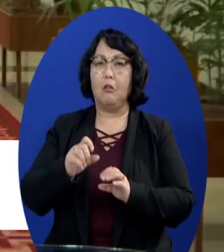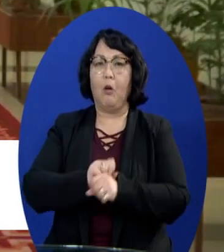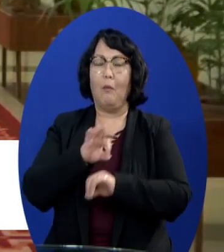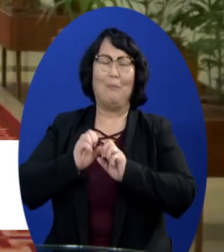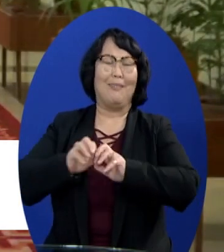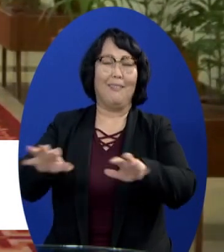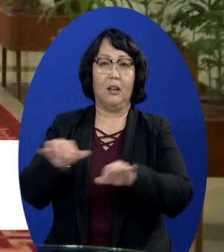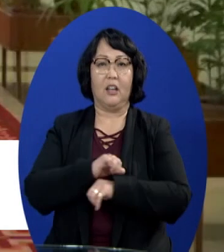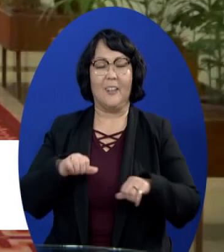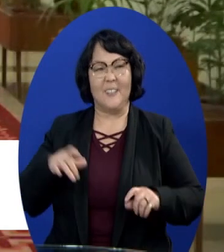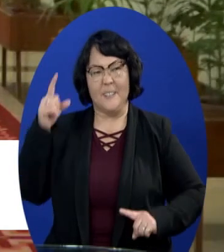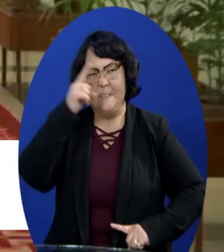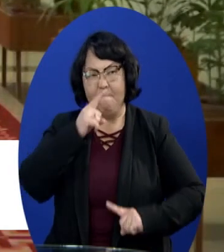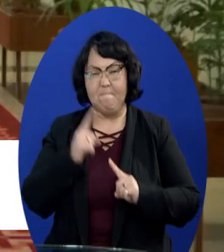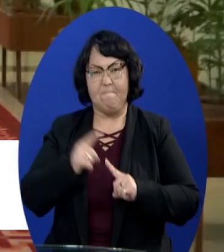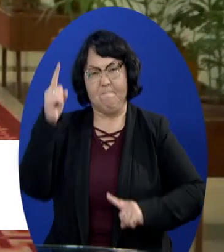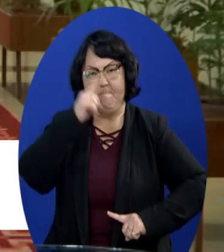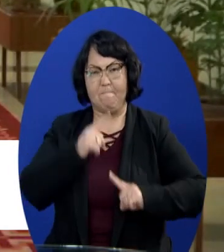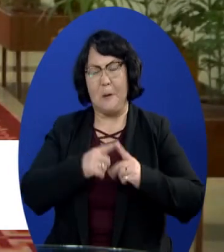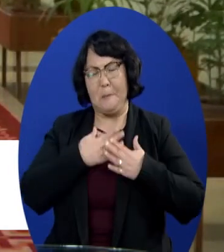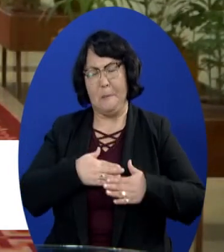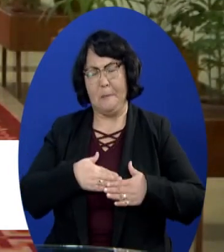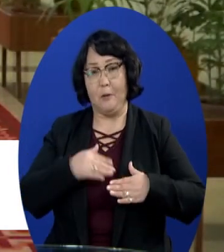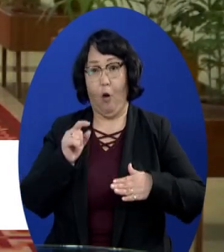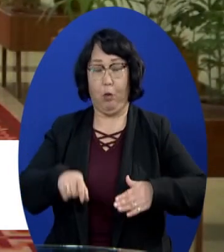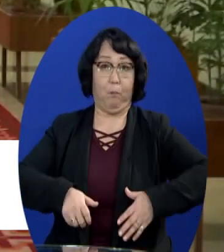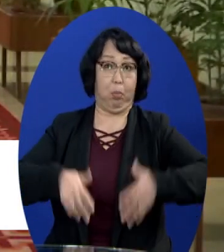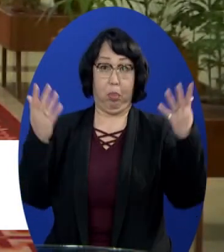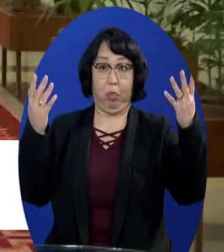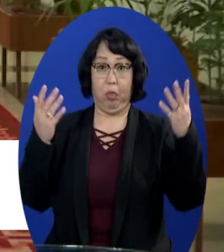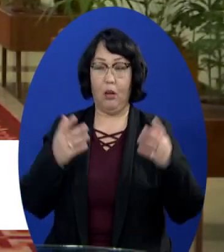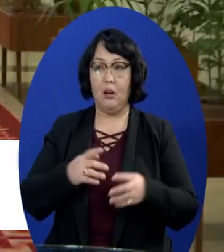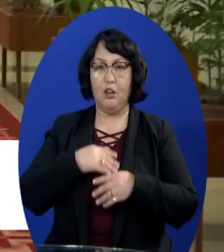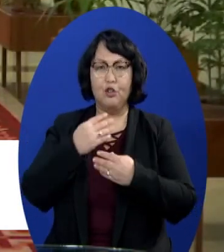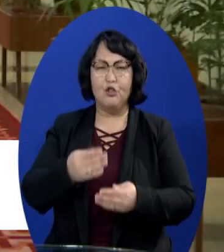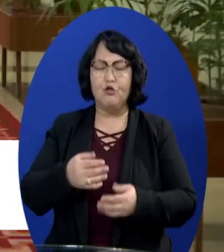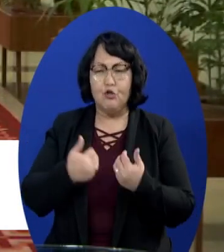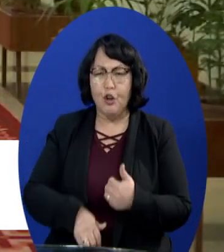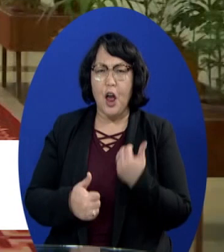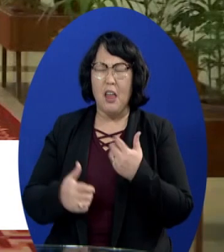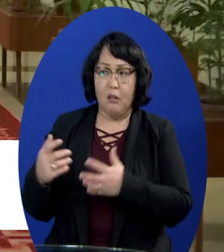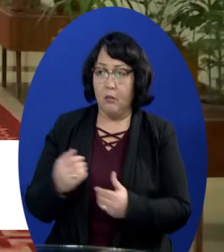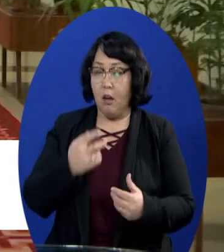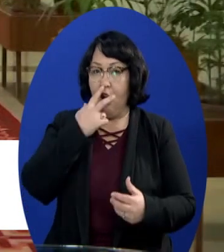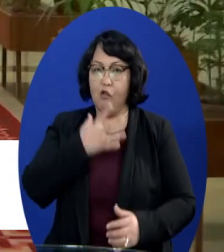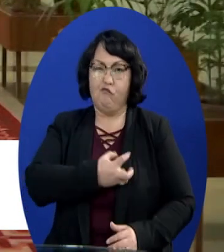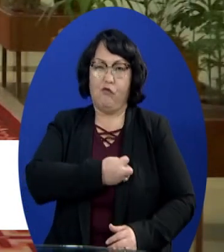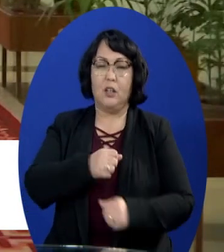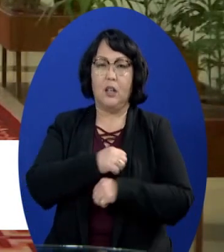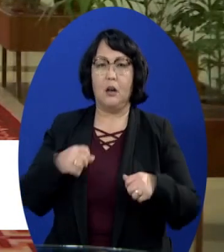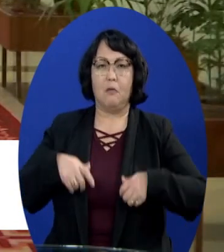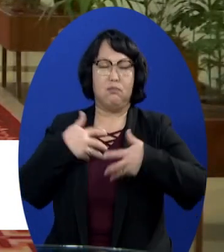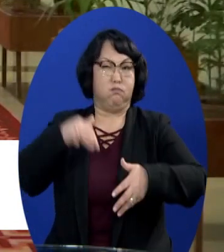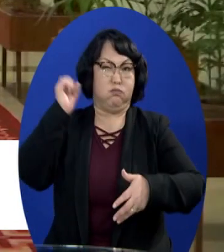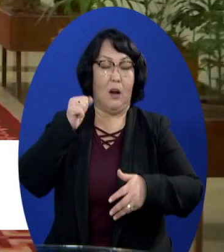удаа л үнэхээр хүнлэг бус байдал үүссэн учраас улсын онцгой комиссийнхэнд бол хариуцлага тооцох хэрэгтэй гэсэн ийм байр суурийг олон нийт илэрхийлж,